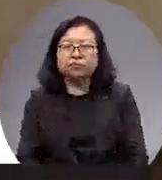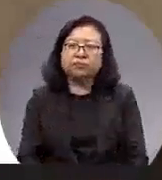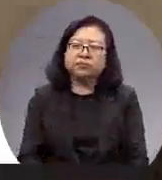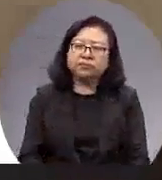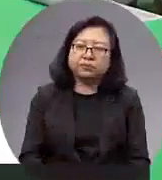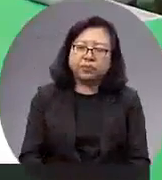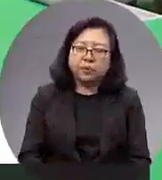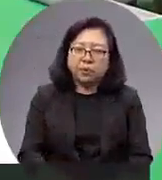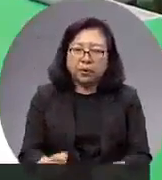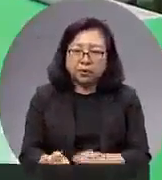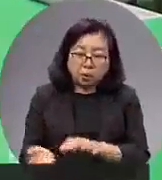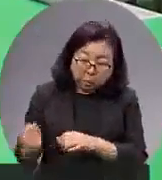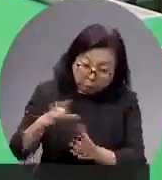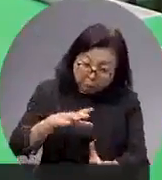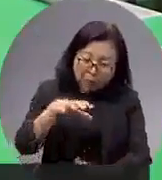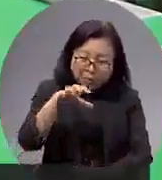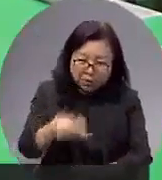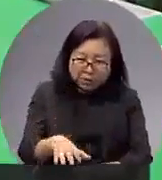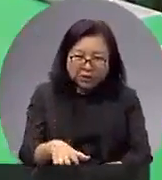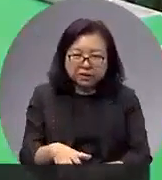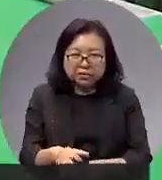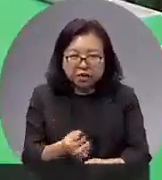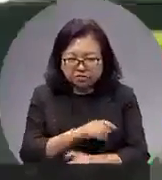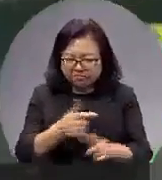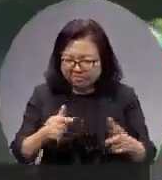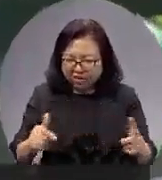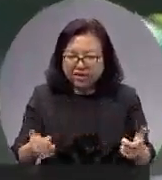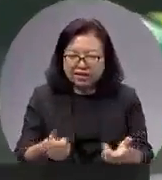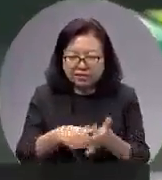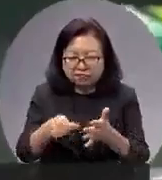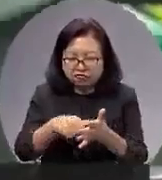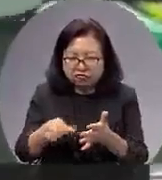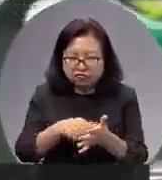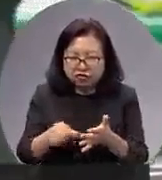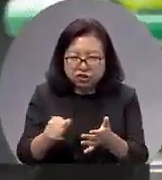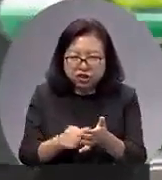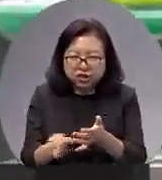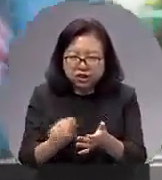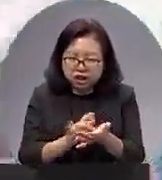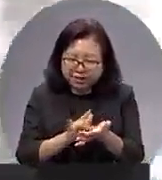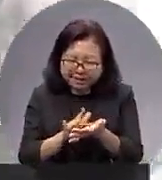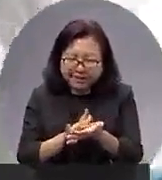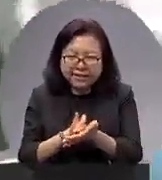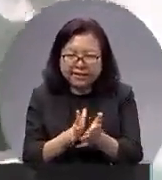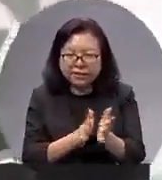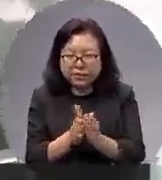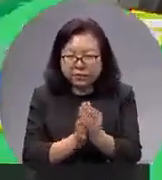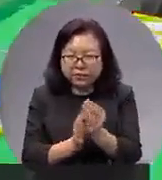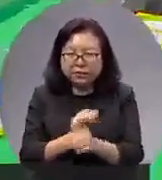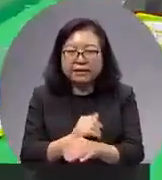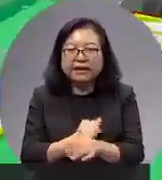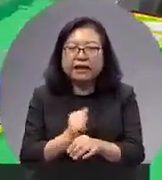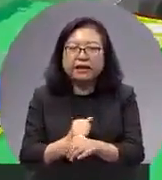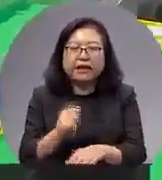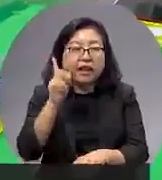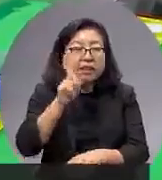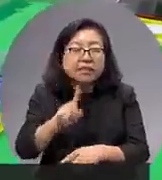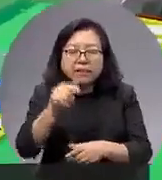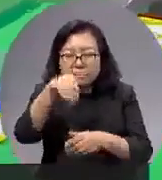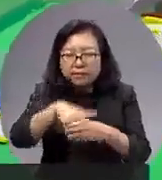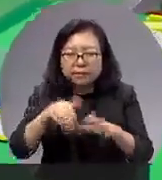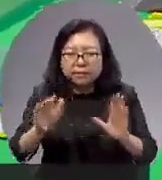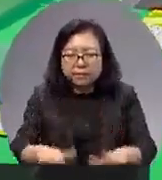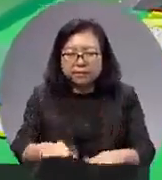개표소 에서는 책상 부터 볼펜 하나 하나까지 소독 작업에 한창입니다 지방 선거를 하루 앞두고 돈에 투표소 500 8